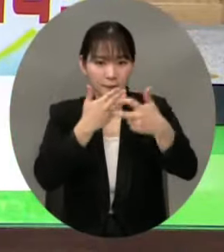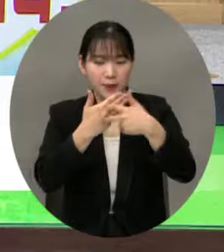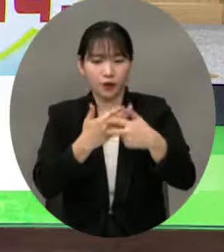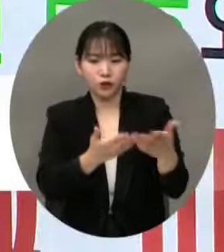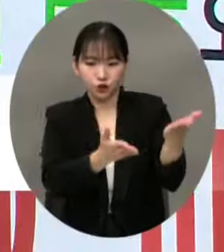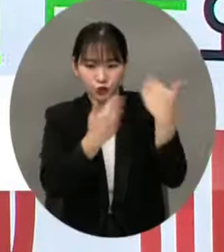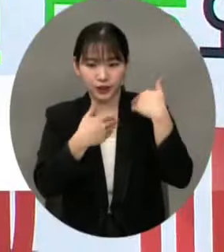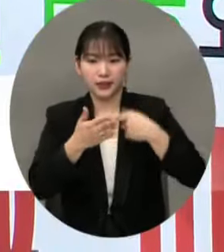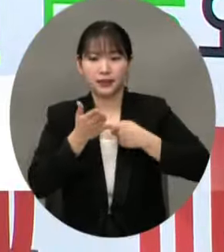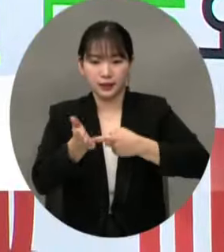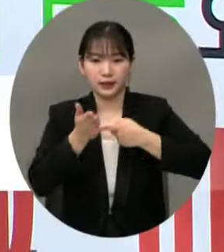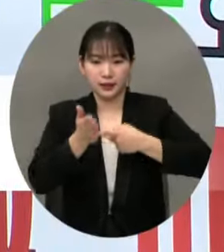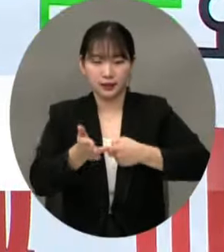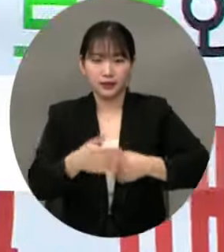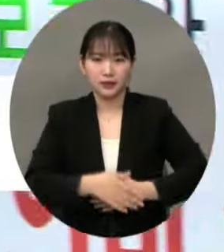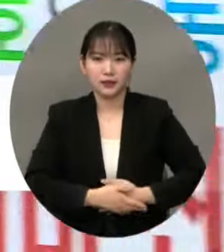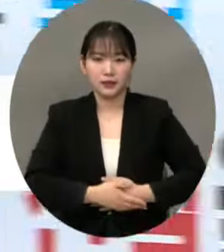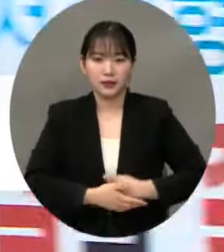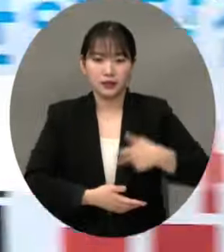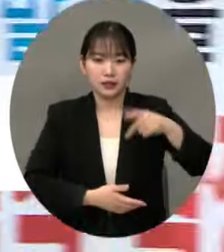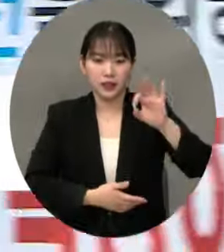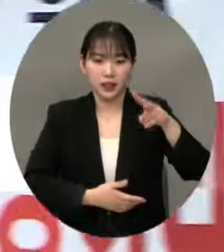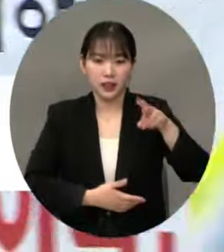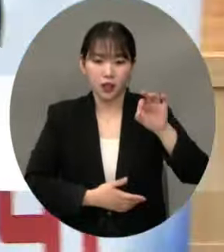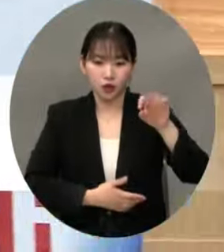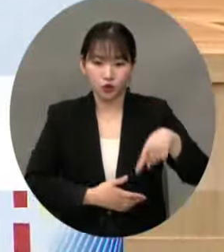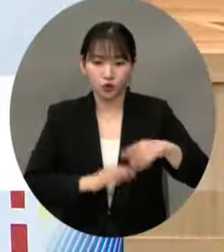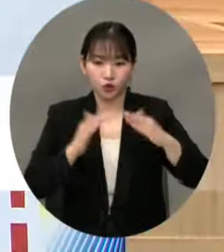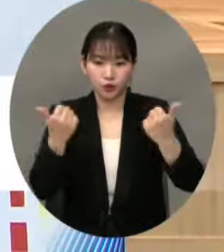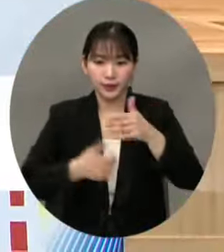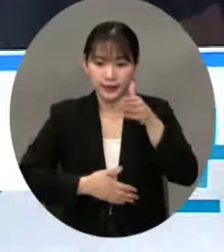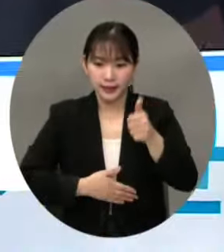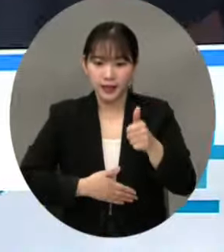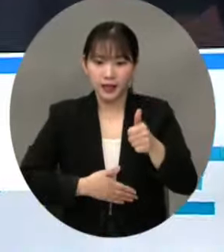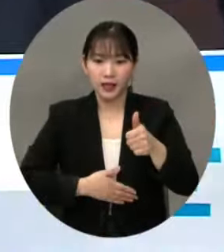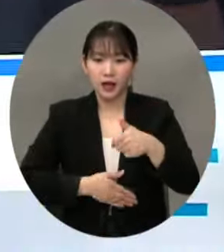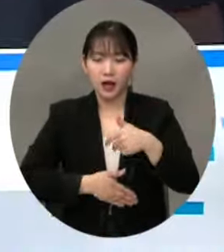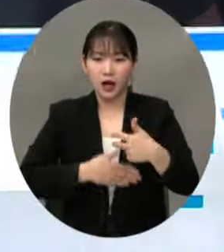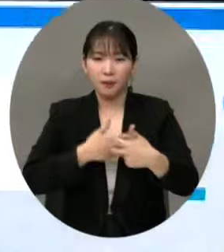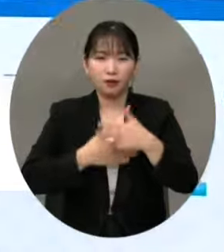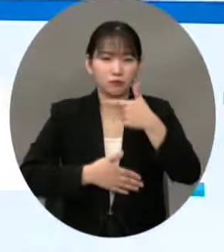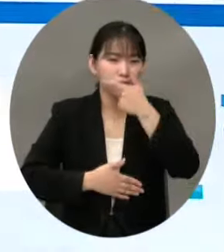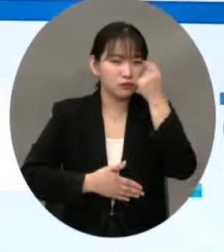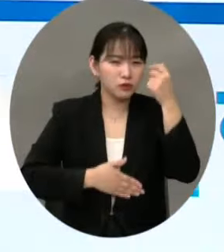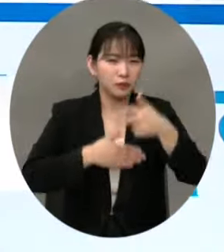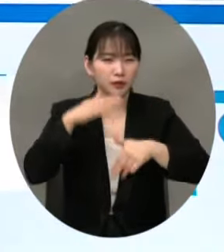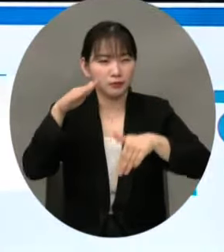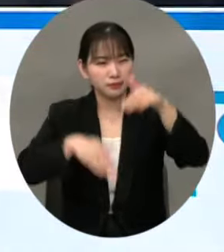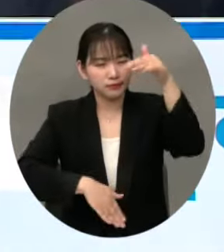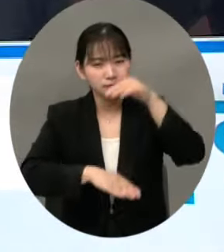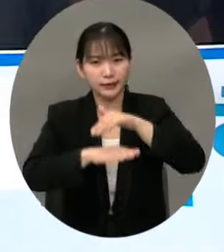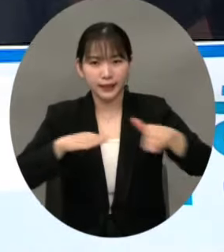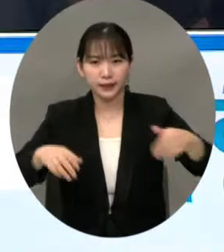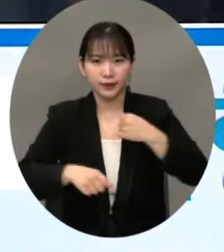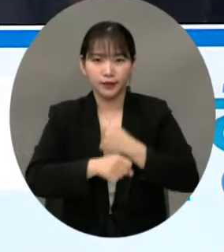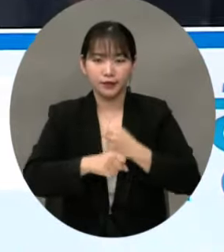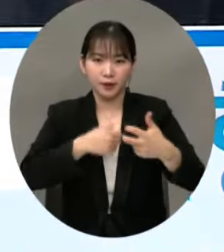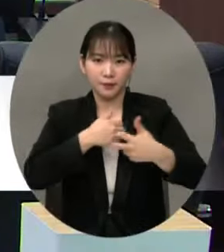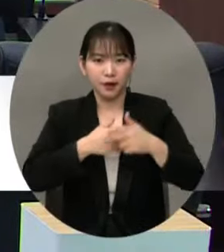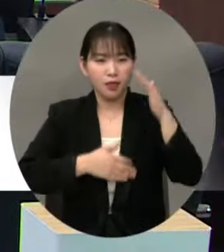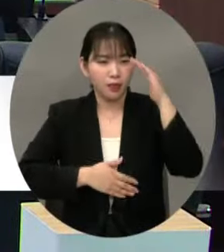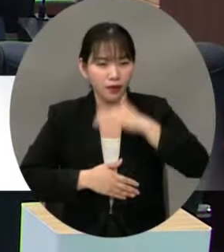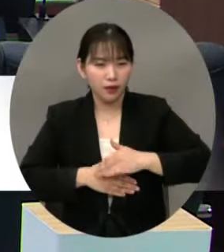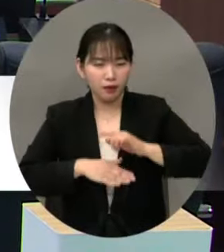유치를 촉구했습니다. 장영우 진도군 의회 의장은 의료 공백과 의료 자원 불균형을 해소하고 의료